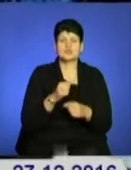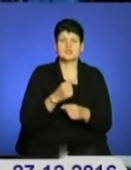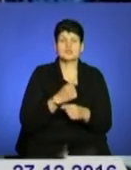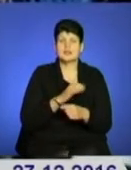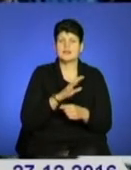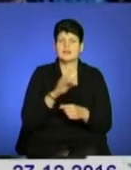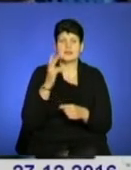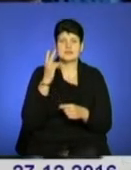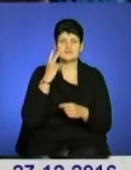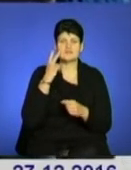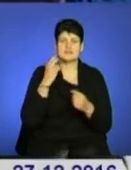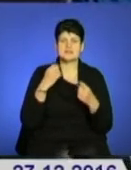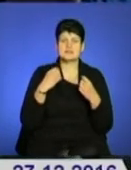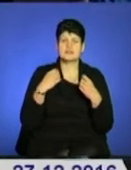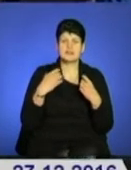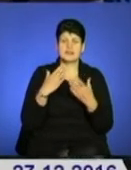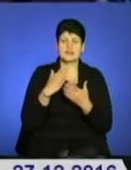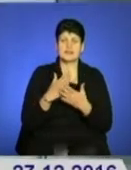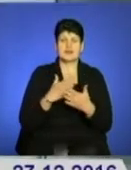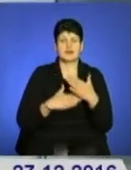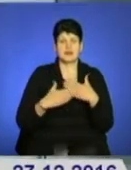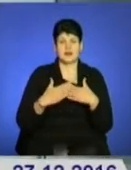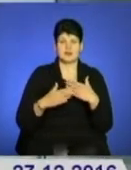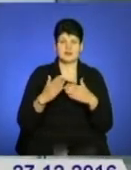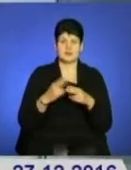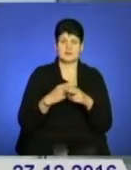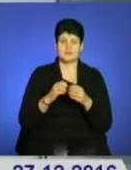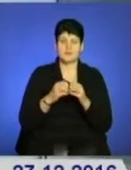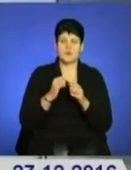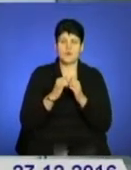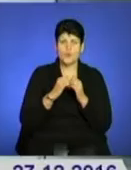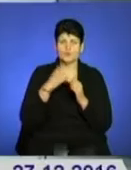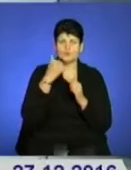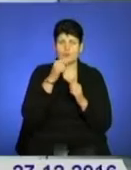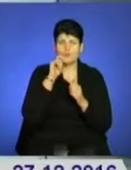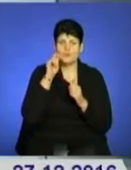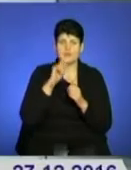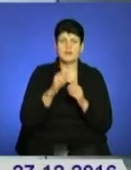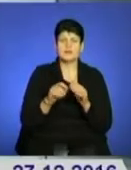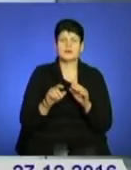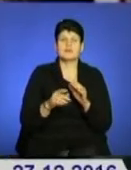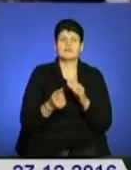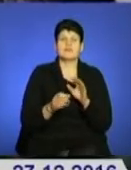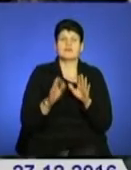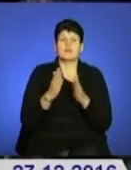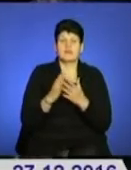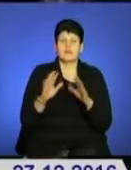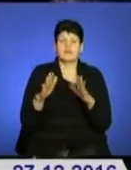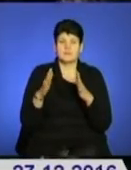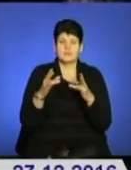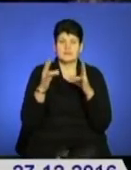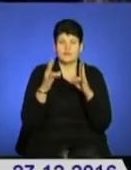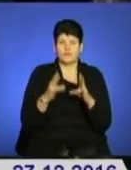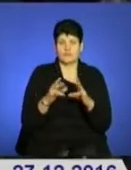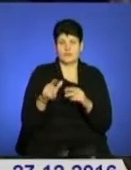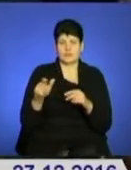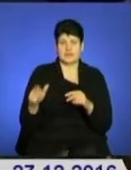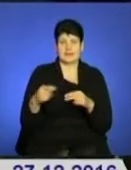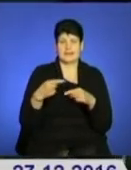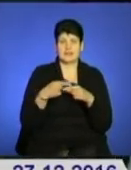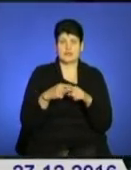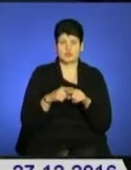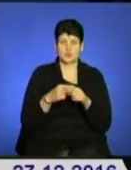завжди свята проходять радісно та безхмарно. Кожен рік в Україні трапляються випадки травмування людей піротехнічною продукцією,